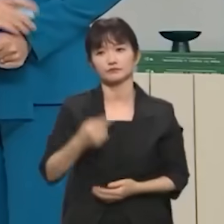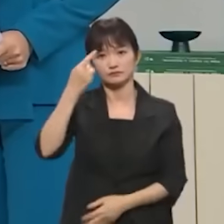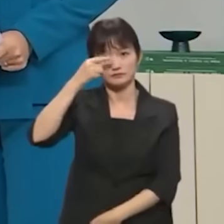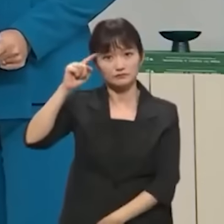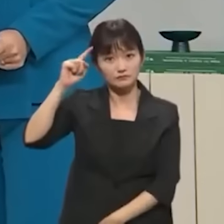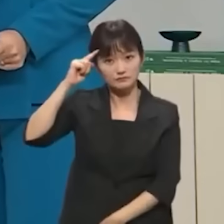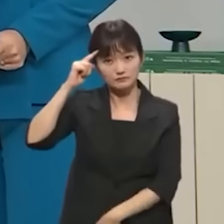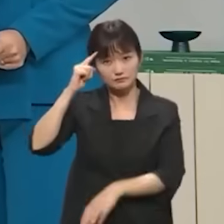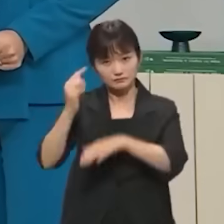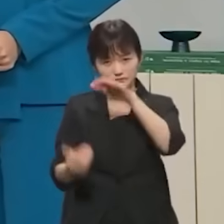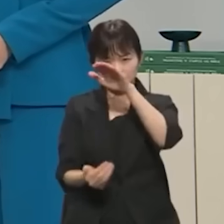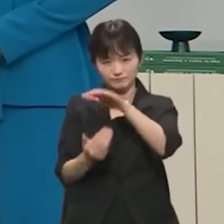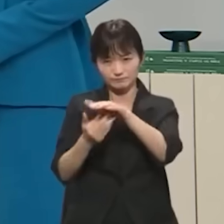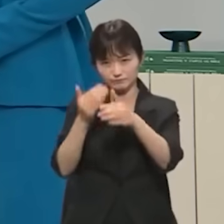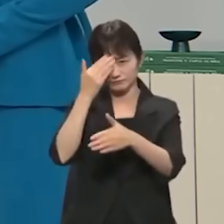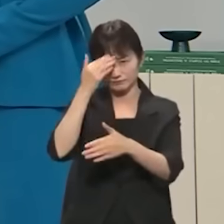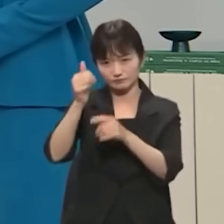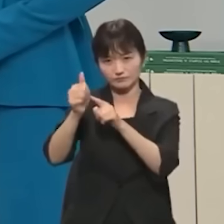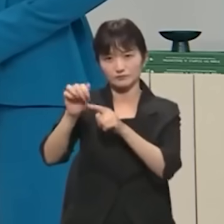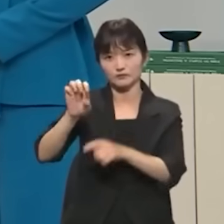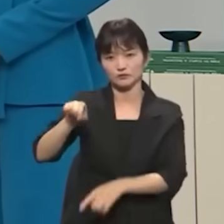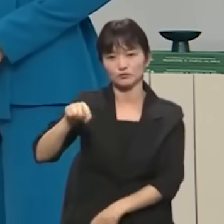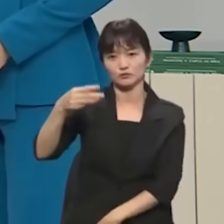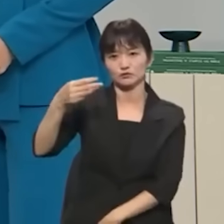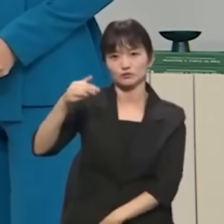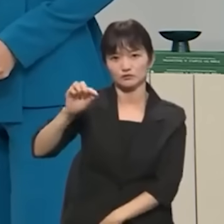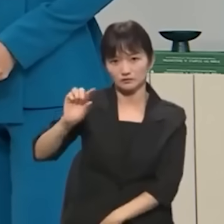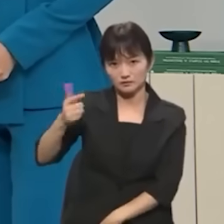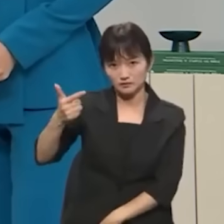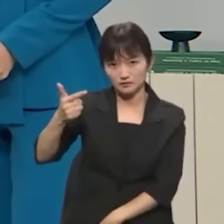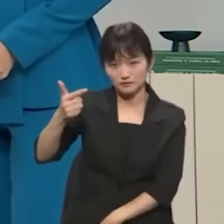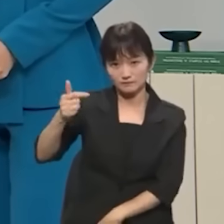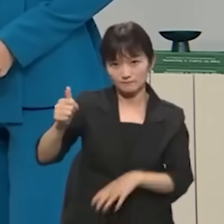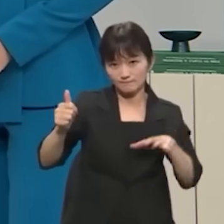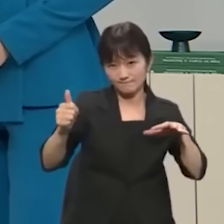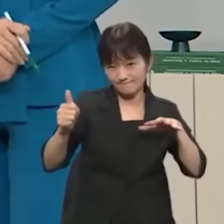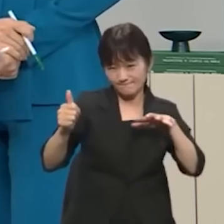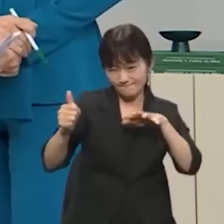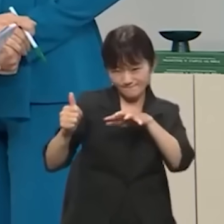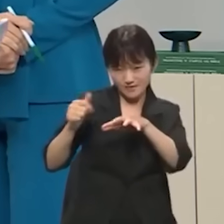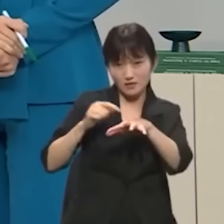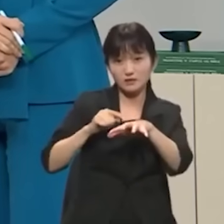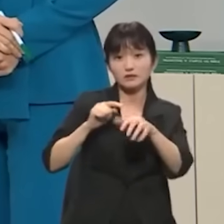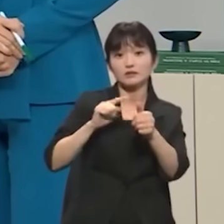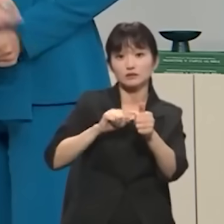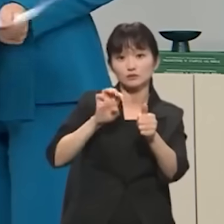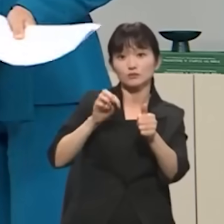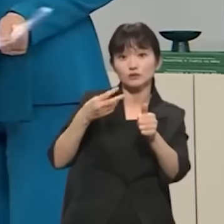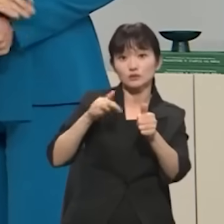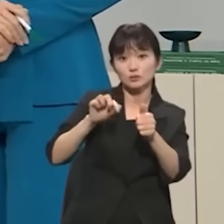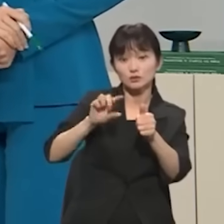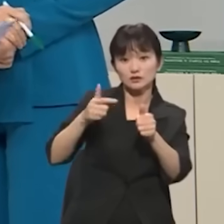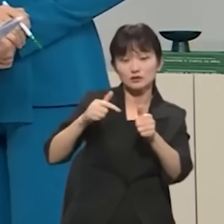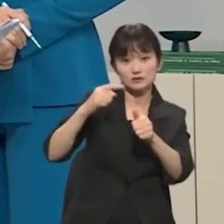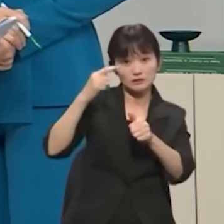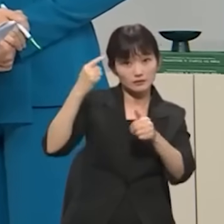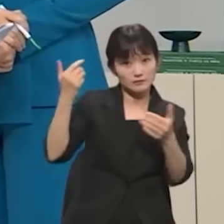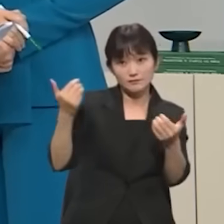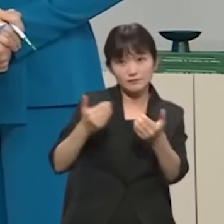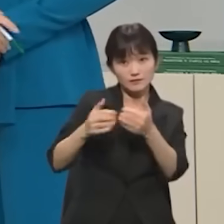러시아의 최고 존엄인 푸틴, 그를 상대로 턱 밑까지 진격했던 프리고진. 결국 반란은 하루 만에